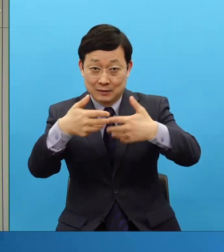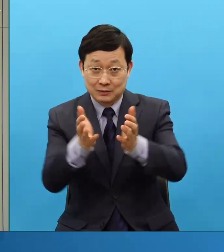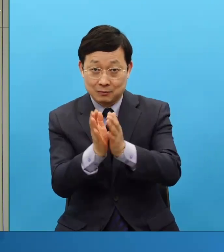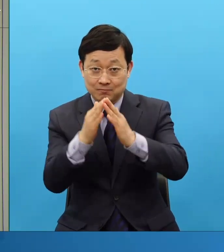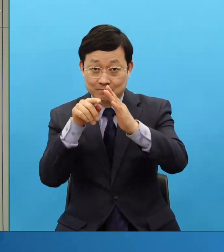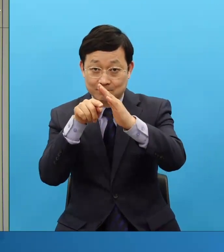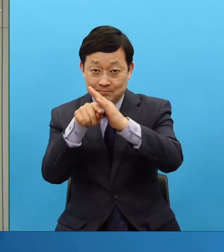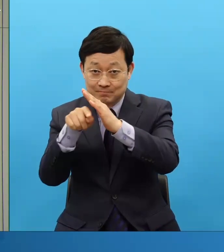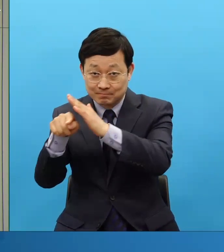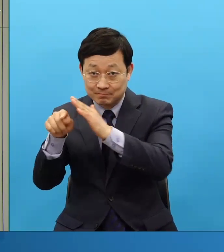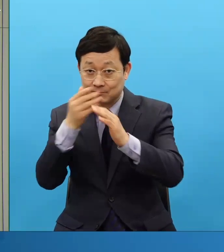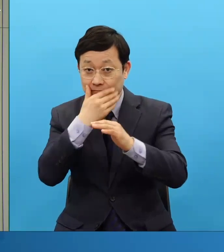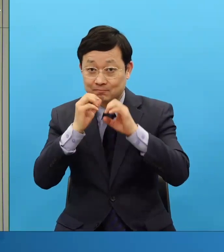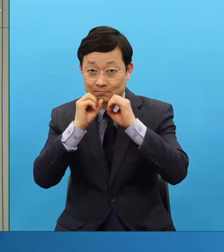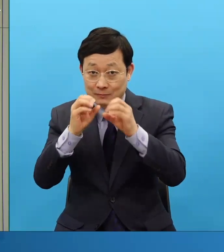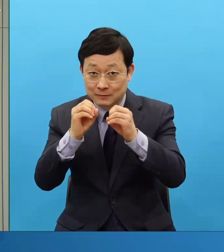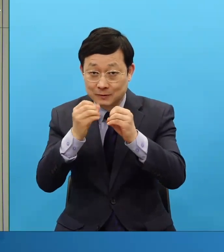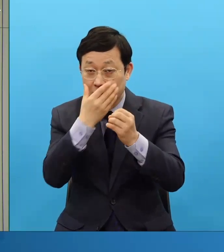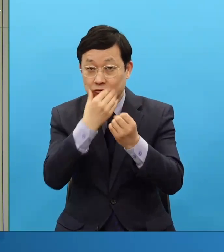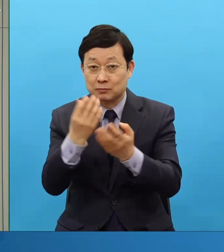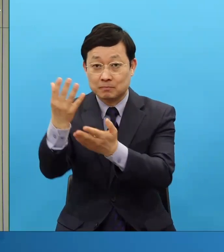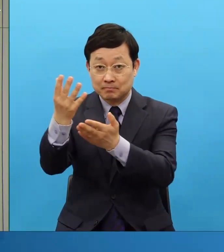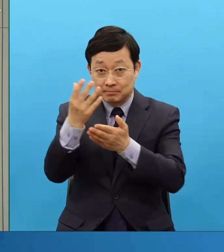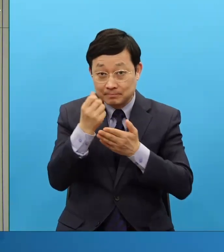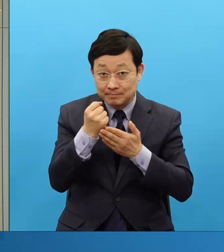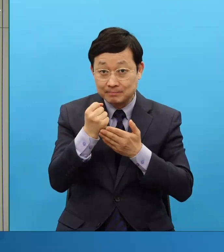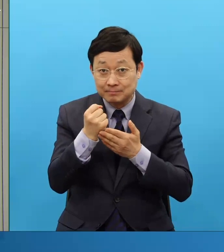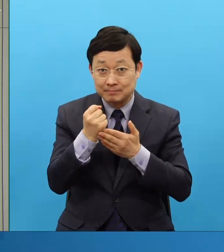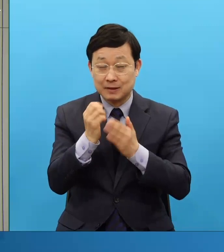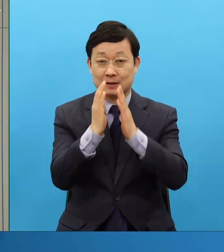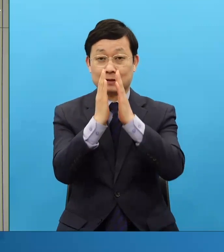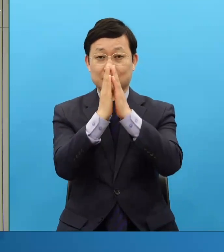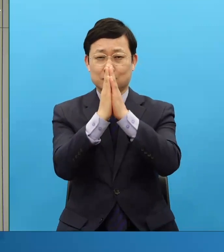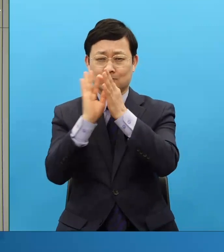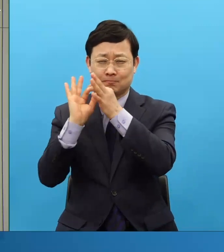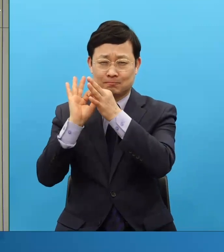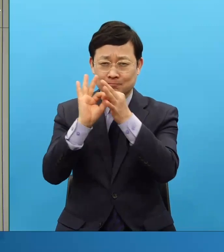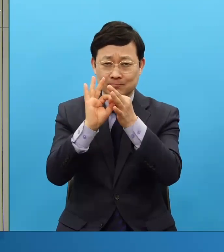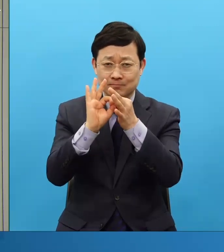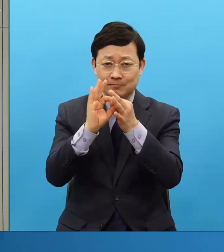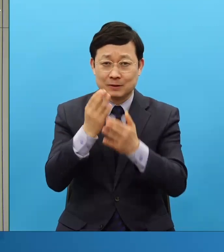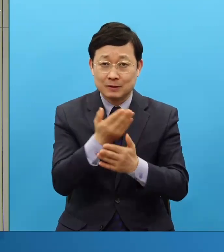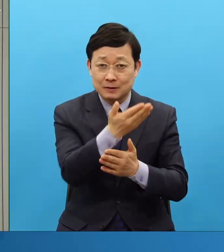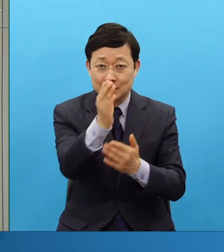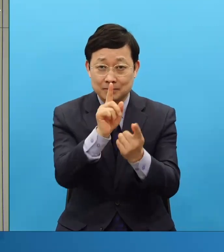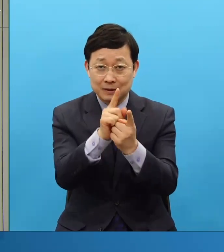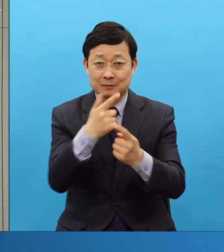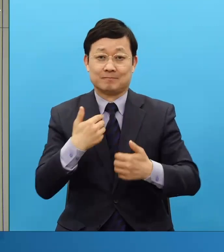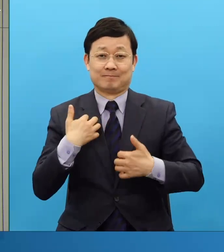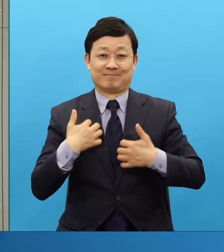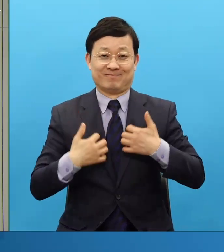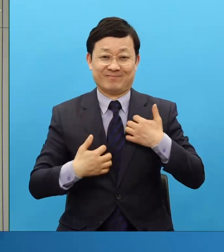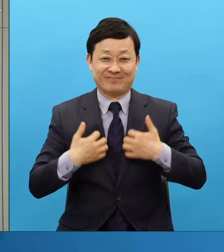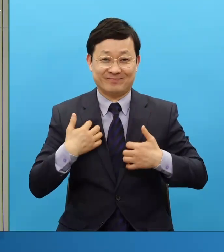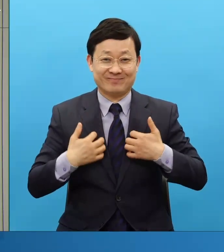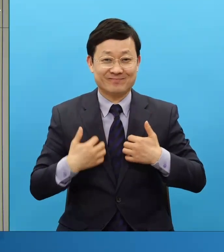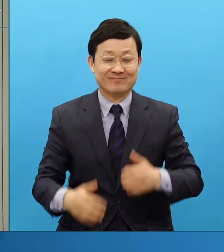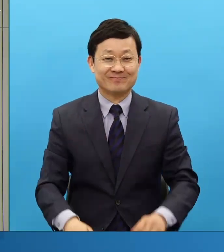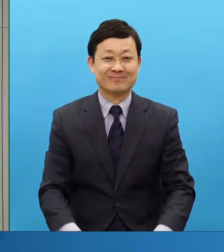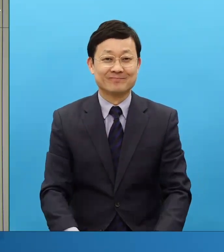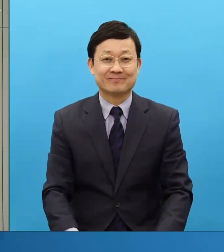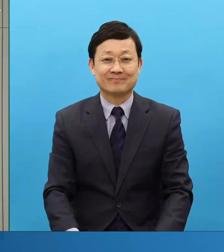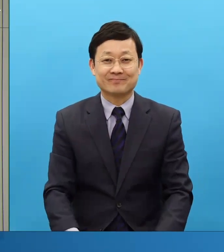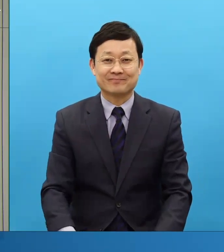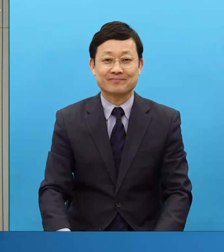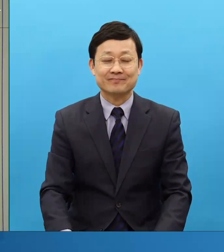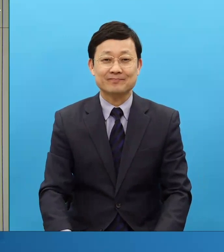종족 살릴 축복을 누리며 기도하시는 중직자 여러분 반갑습니다. It's a pleasure to meet all the church officers who are praying to